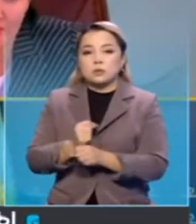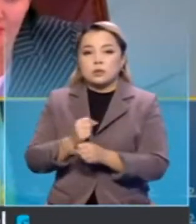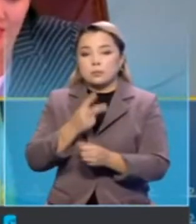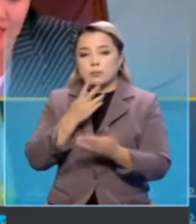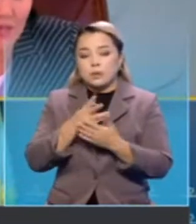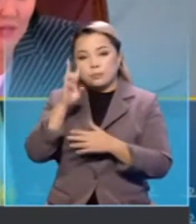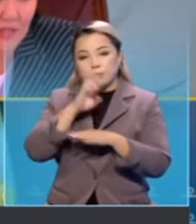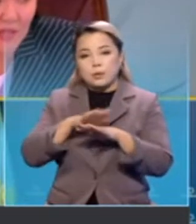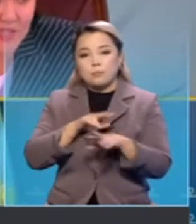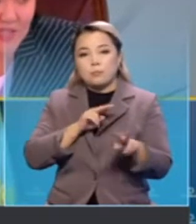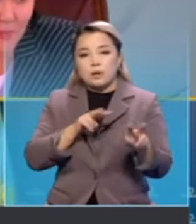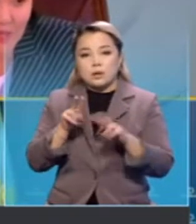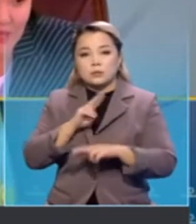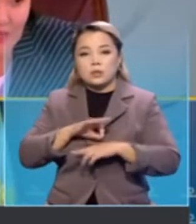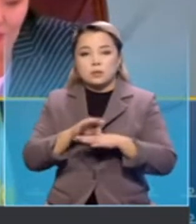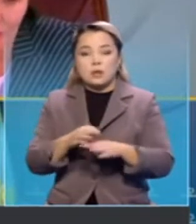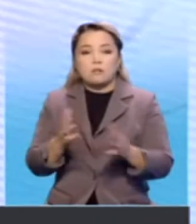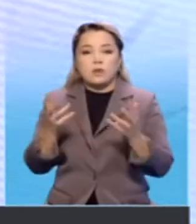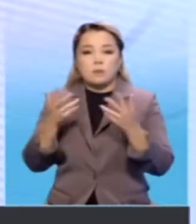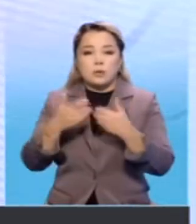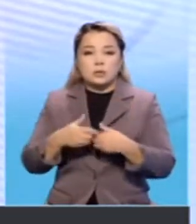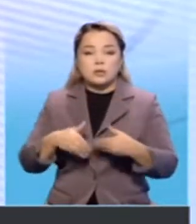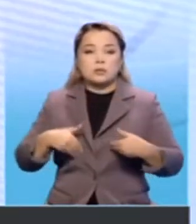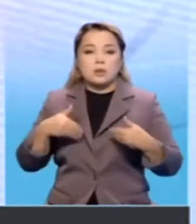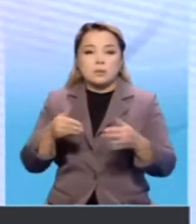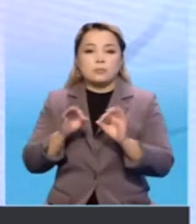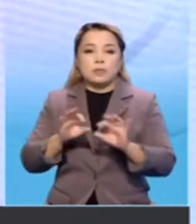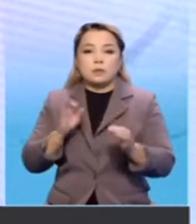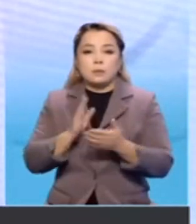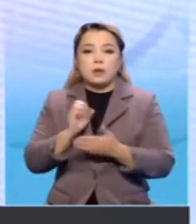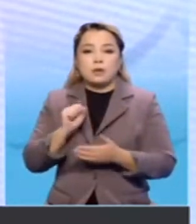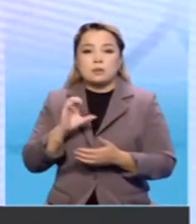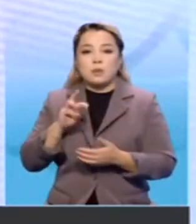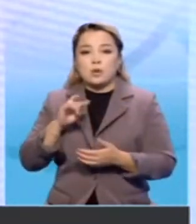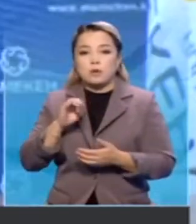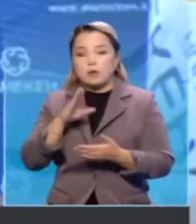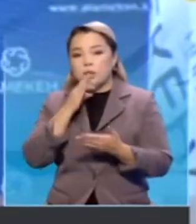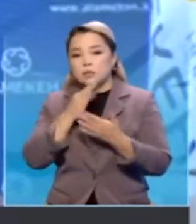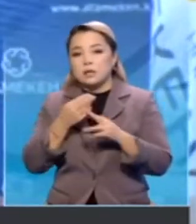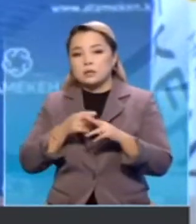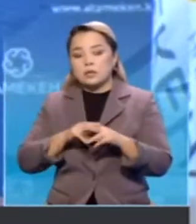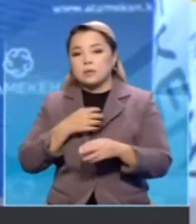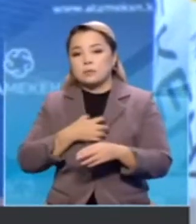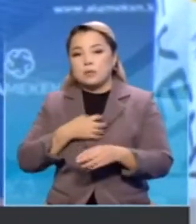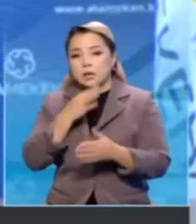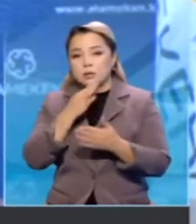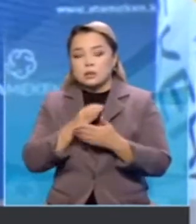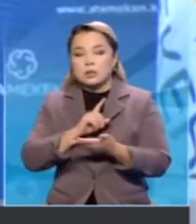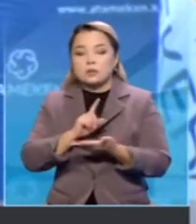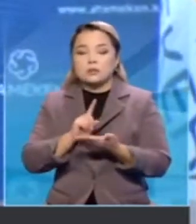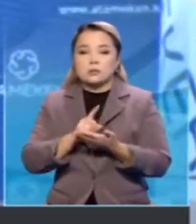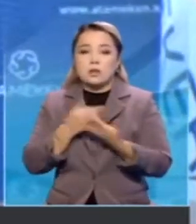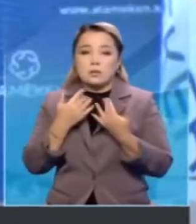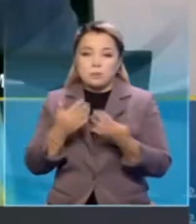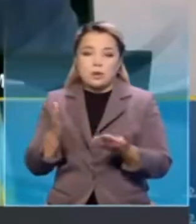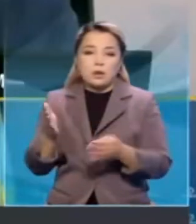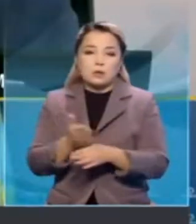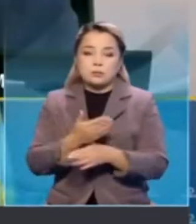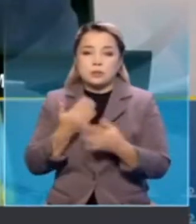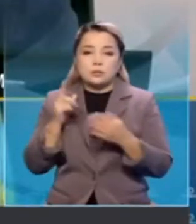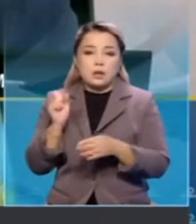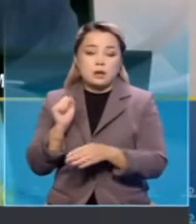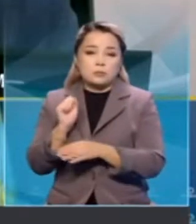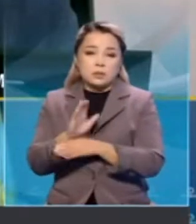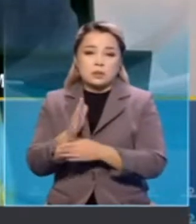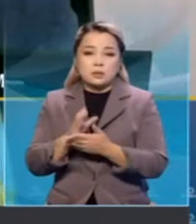мен қадағалауды автоматтандыру жөніндегі кеңесте айтылды. Әлихан Смайылов жыл соңына дейін негізсіз талаптарды алып тастауды тапсырды.